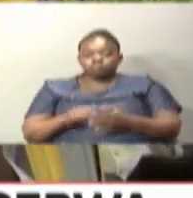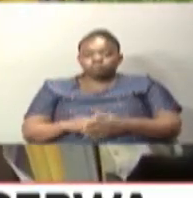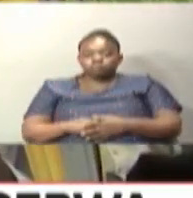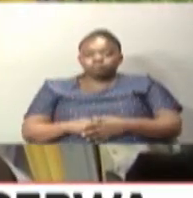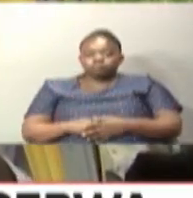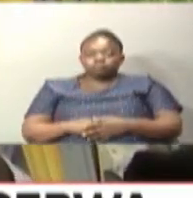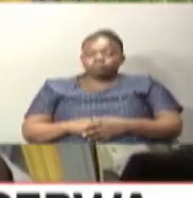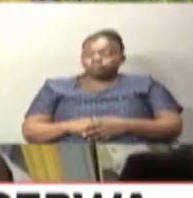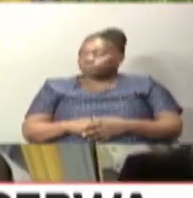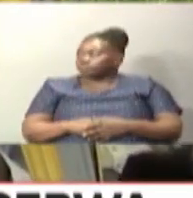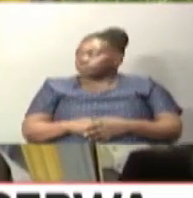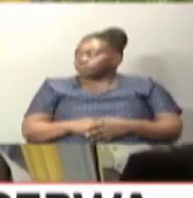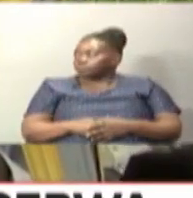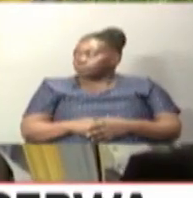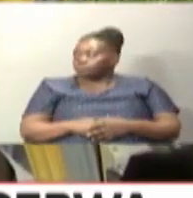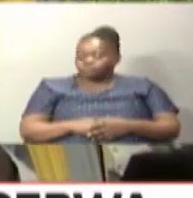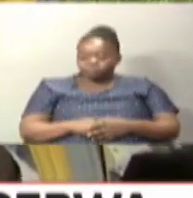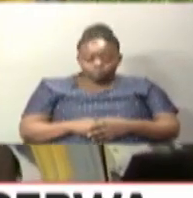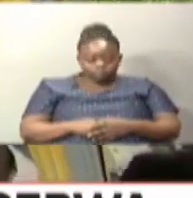mu katumuluko